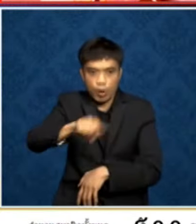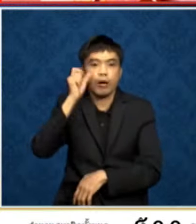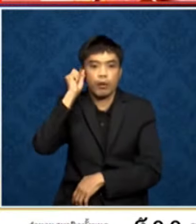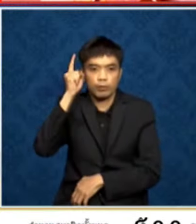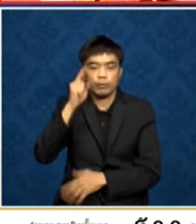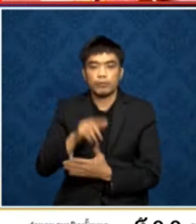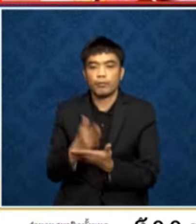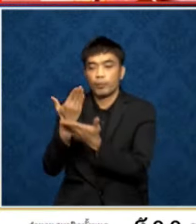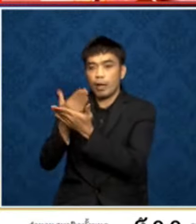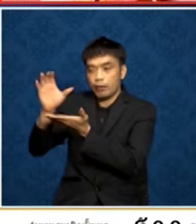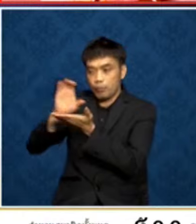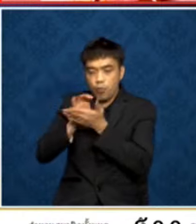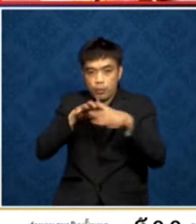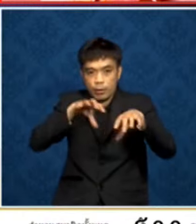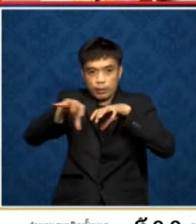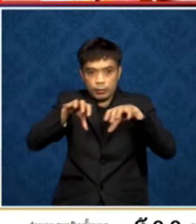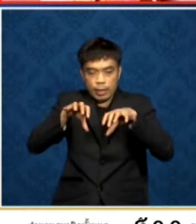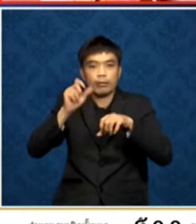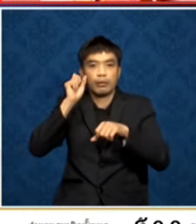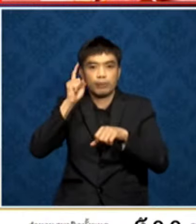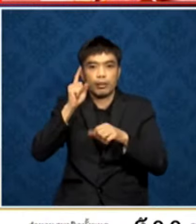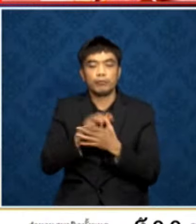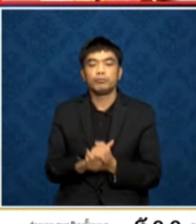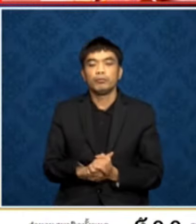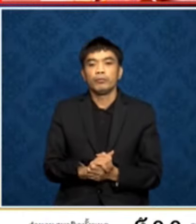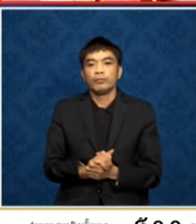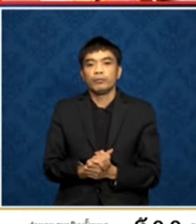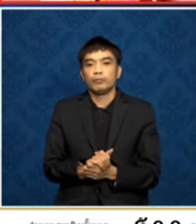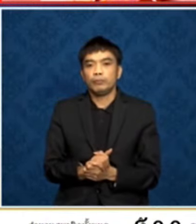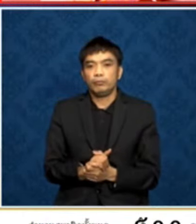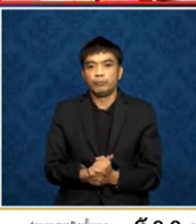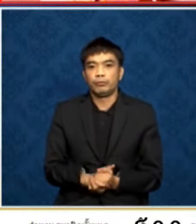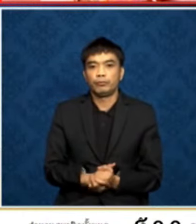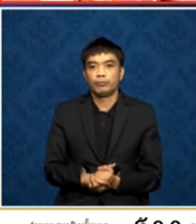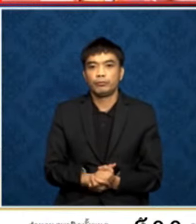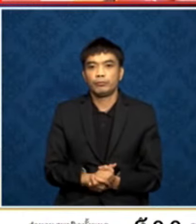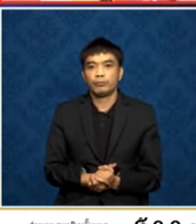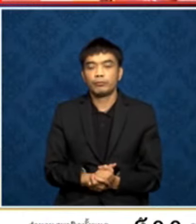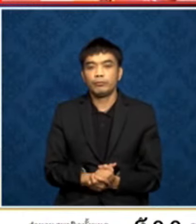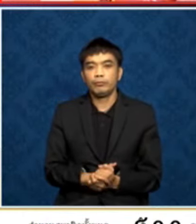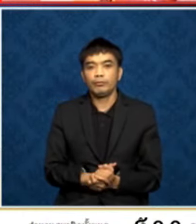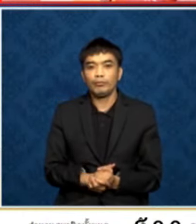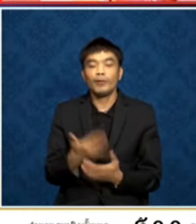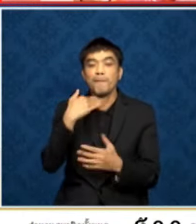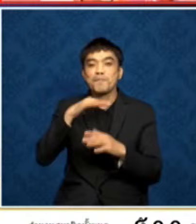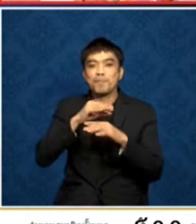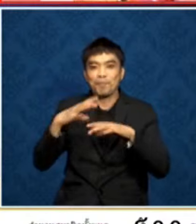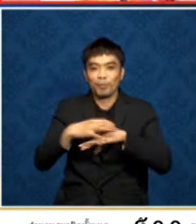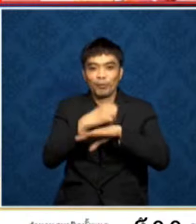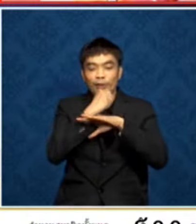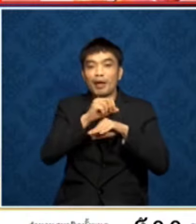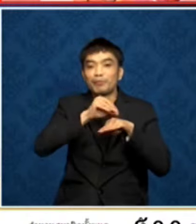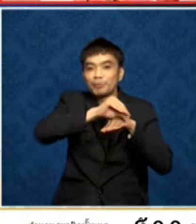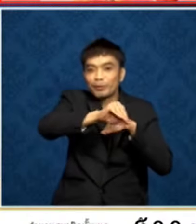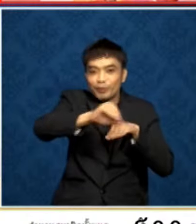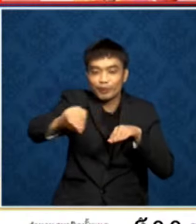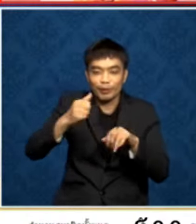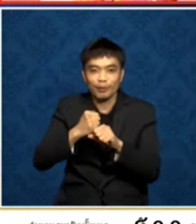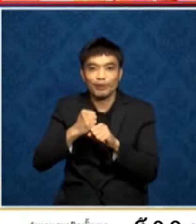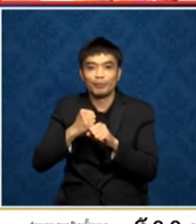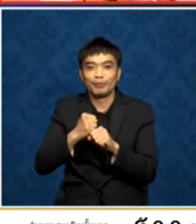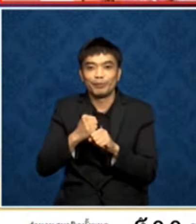ประมาณนะคะจุดมุ่งหมายในการกระจายอำนาจท้องถิ่นก็เป็นไปในทางทิศเดียวกันกับเพื่อนสมาชิกหลายท่านใน